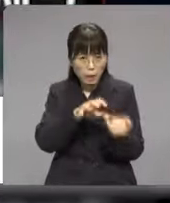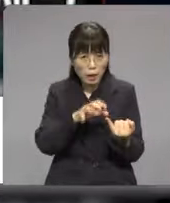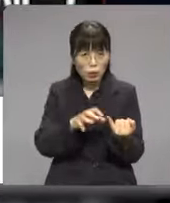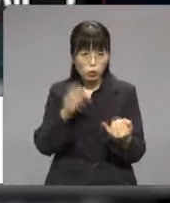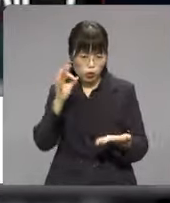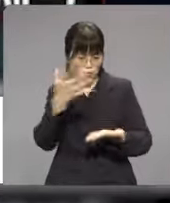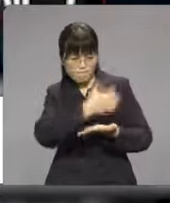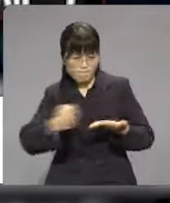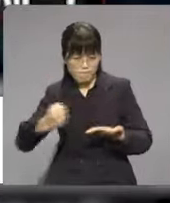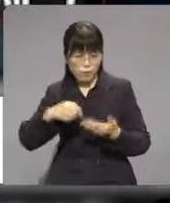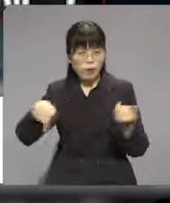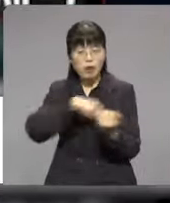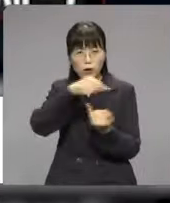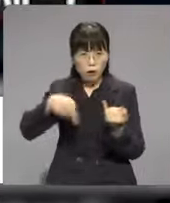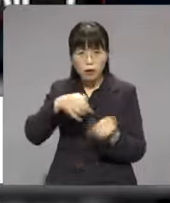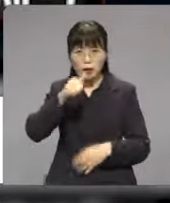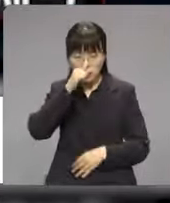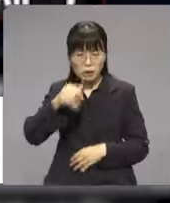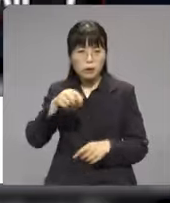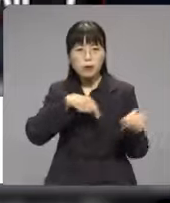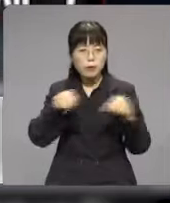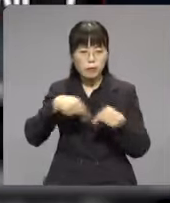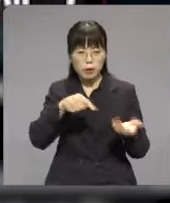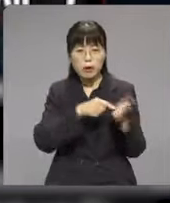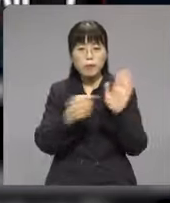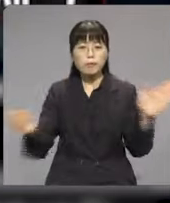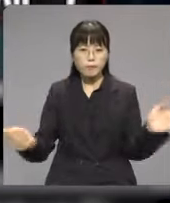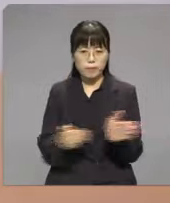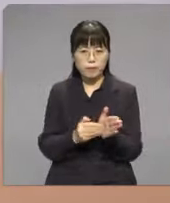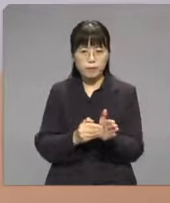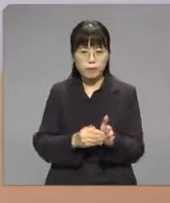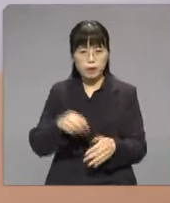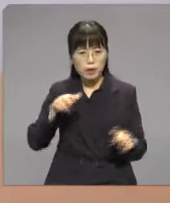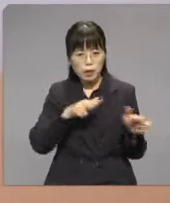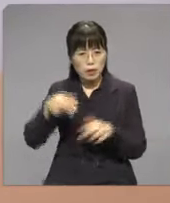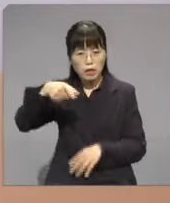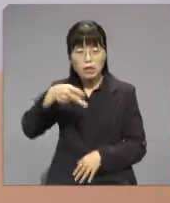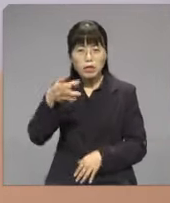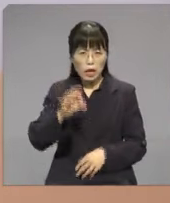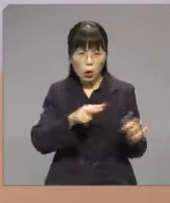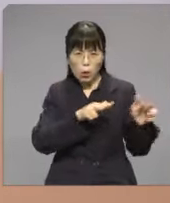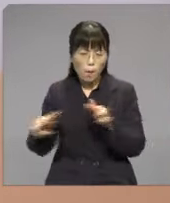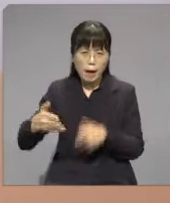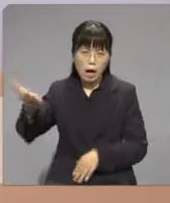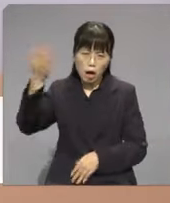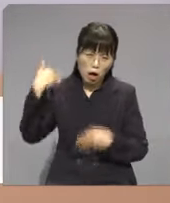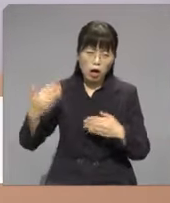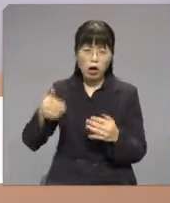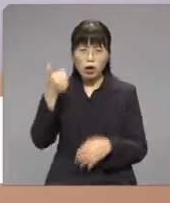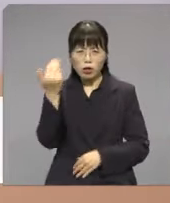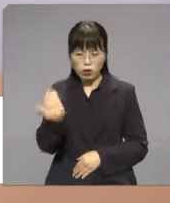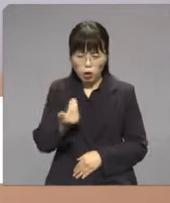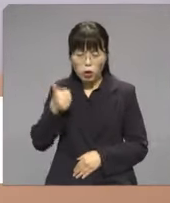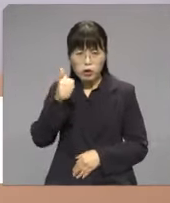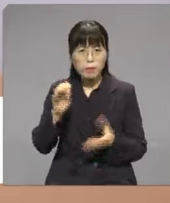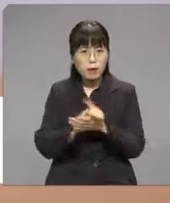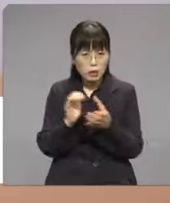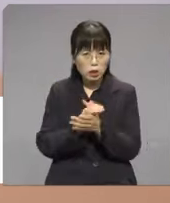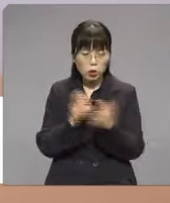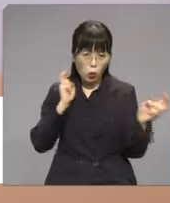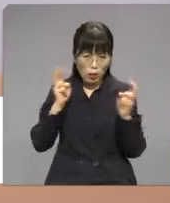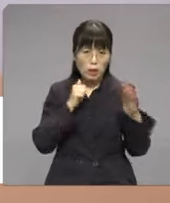돈을 뜯어내려고 한 정황이 담긴 음성을 공개했습니다. 그러자 찌양은 곧바로 과거 전 남자친구이자 소속사